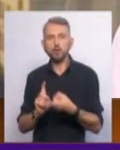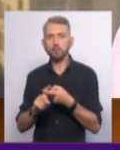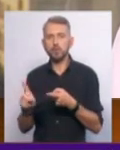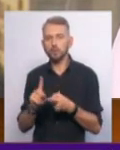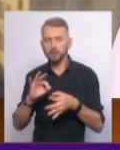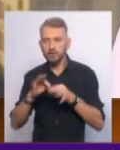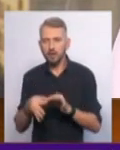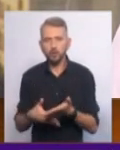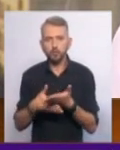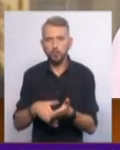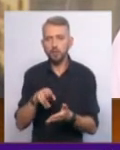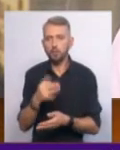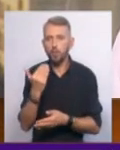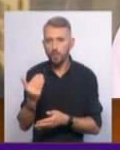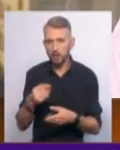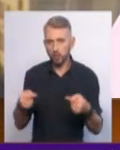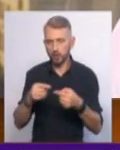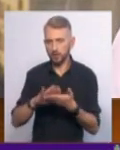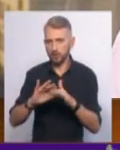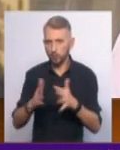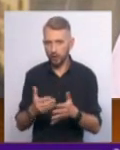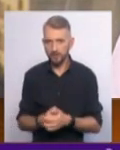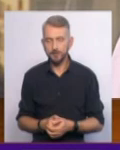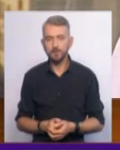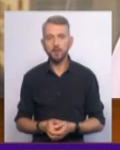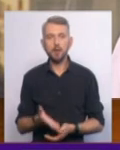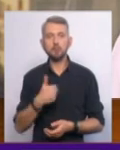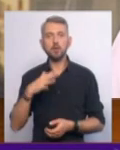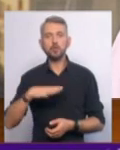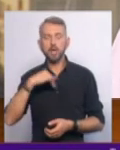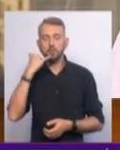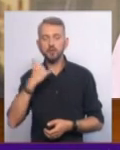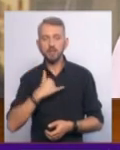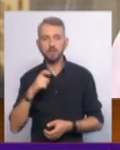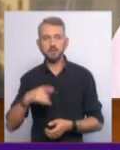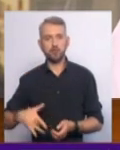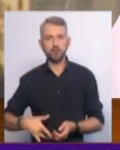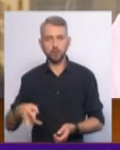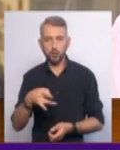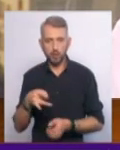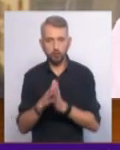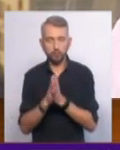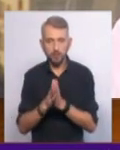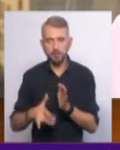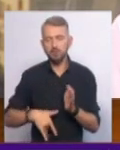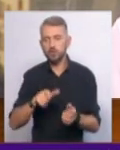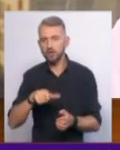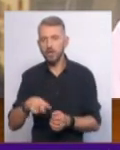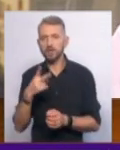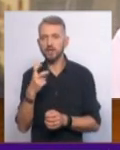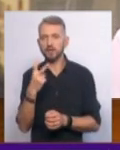детальніше допомогти саме по вашій конкретній ситуації. Я ж нагадаю, що ми чекаємо дзвінків з Печерського району. Будь ласка, печеряни,